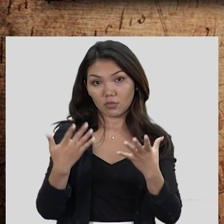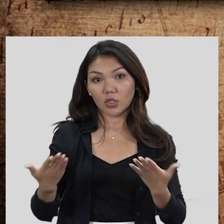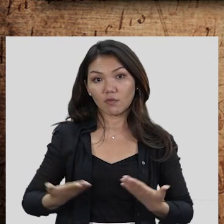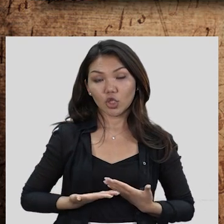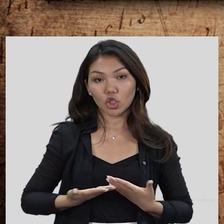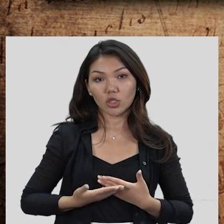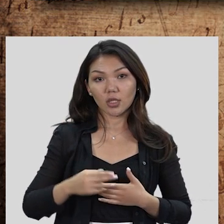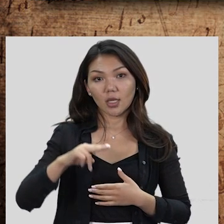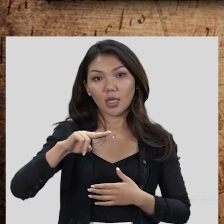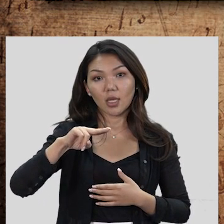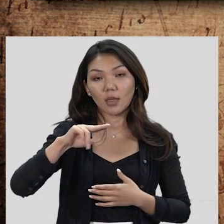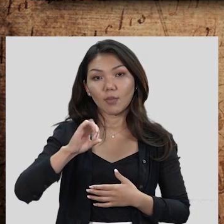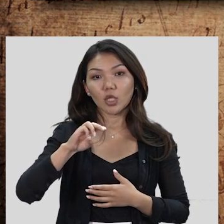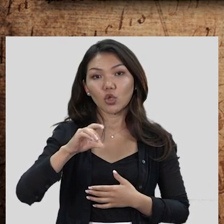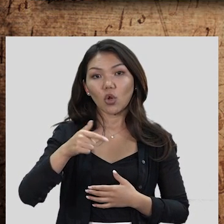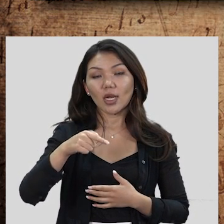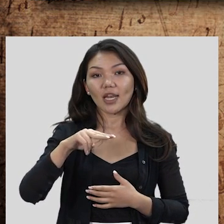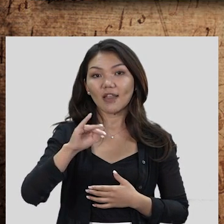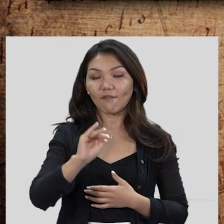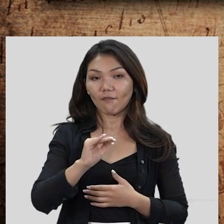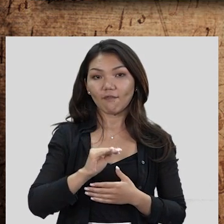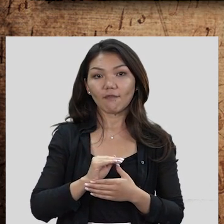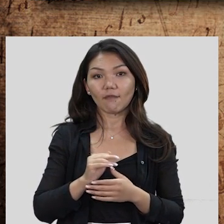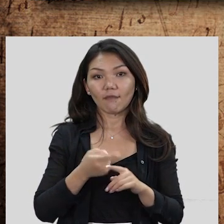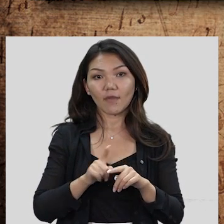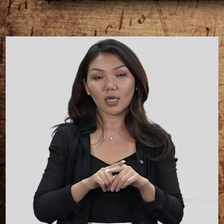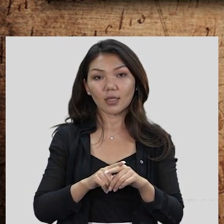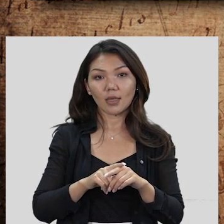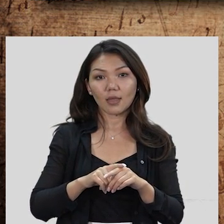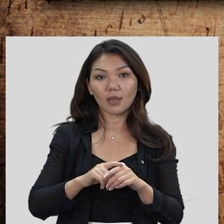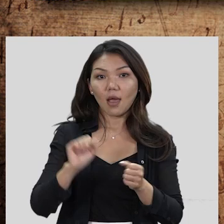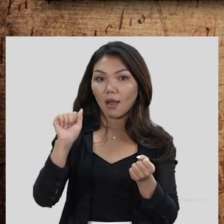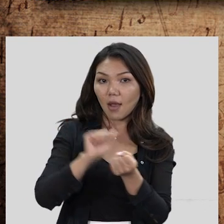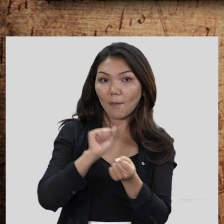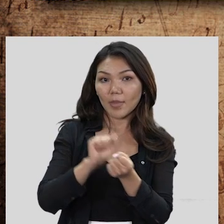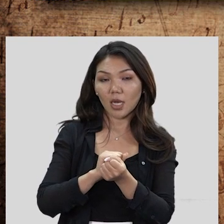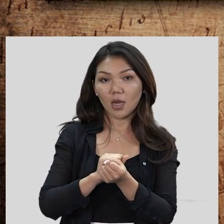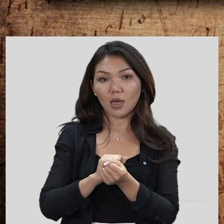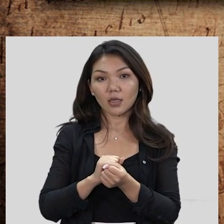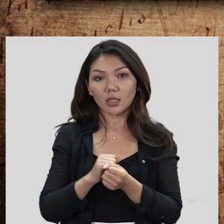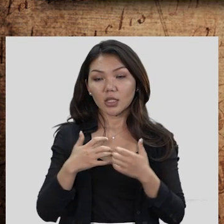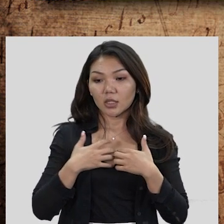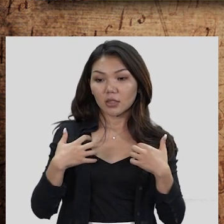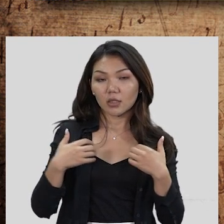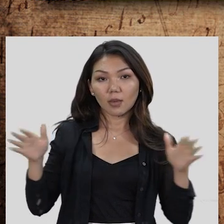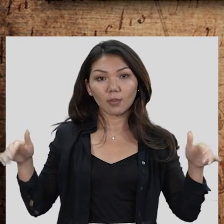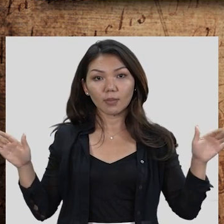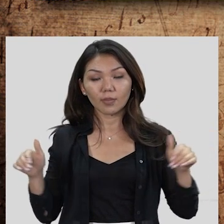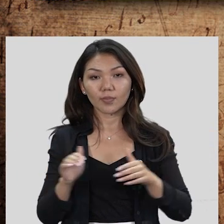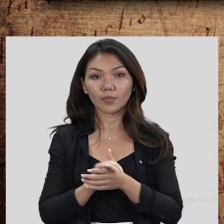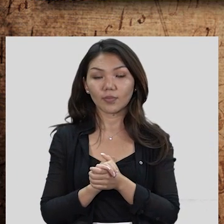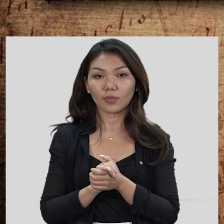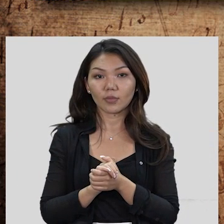петроглиф это высеченные на камнях и скалах изображение животных птиц рыб лодок людей